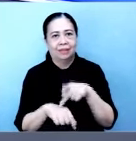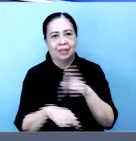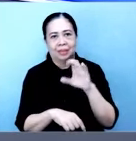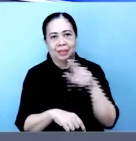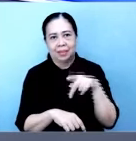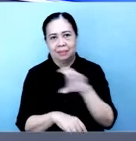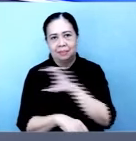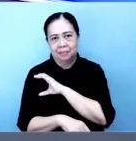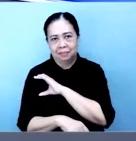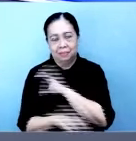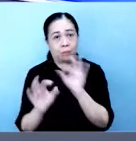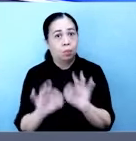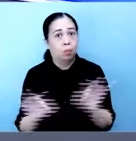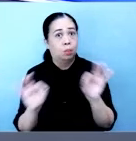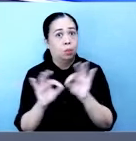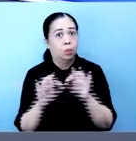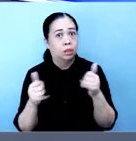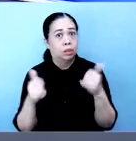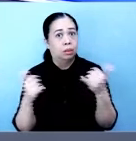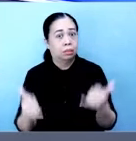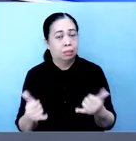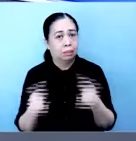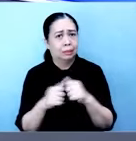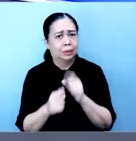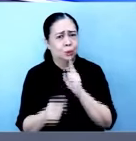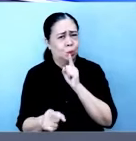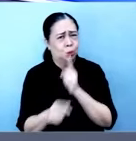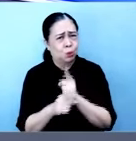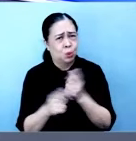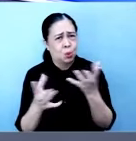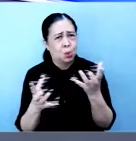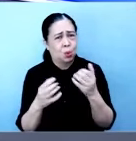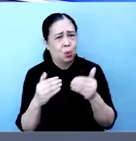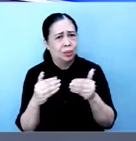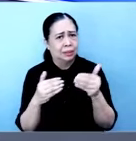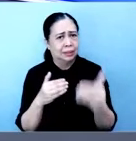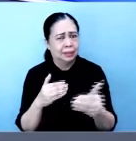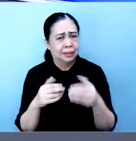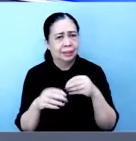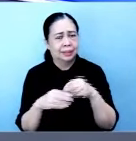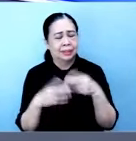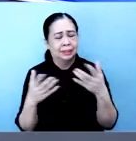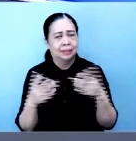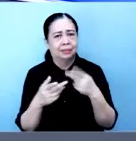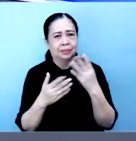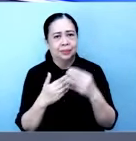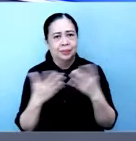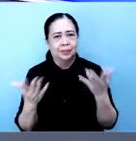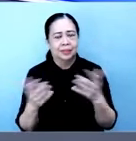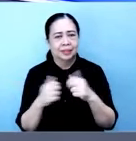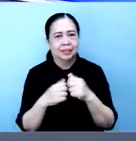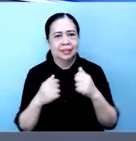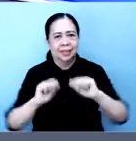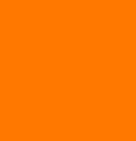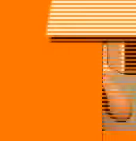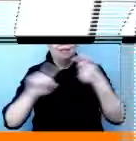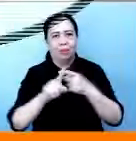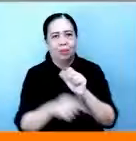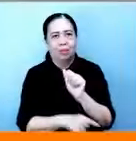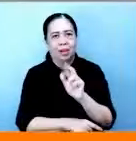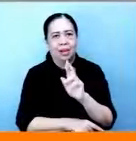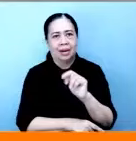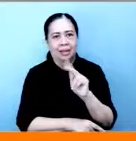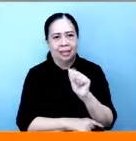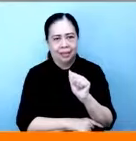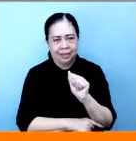Championship. Importanteng laro para sa parehong koponan na siguradong gustong makauna sa serye. At live mula sa Araneta Coliseum, nasa frontline ng